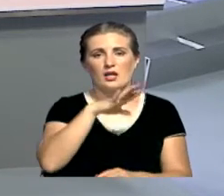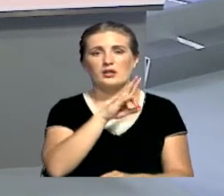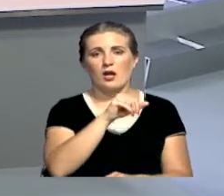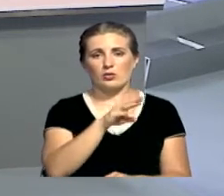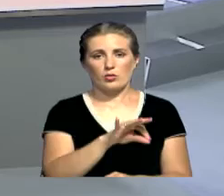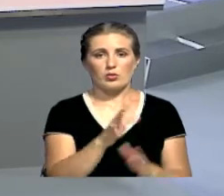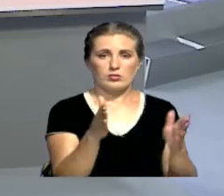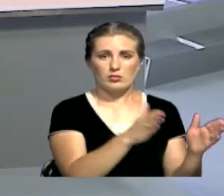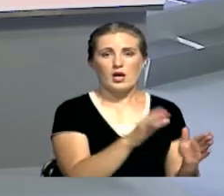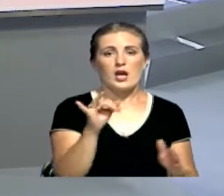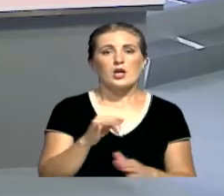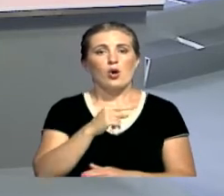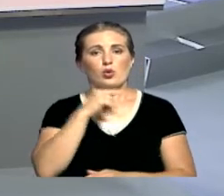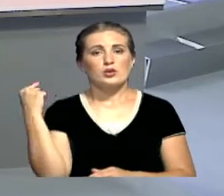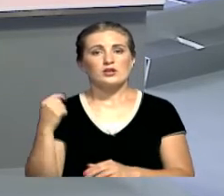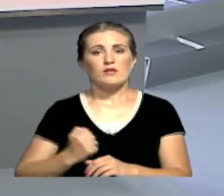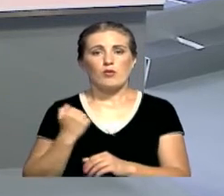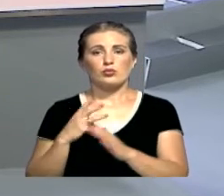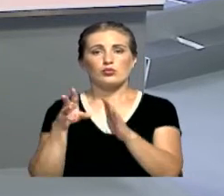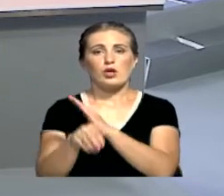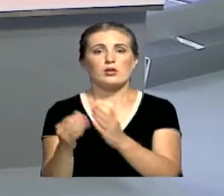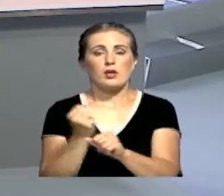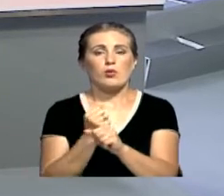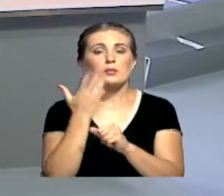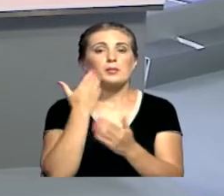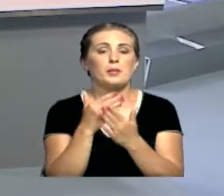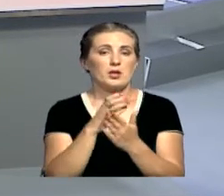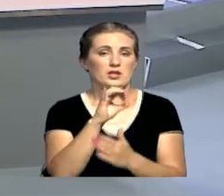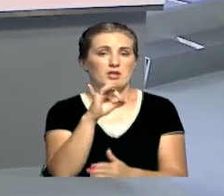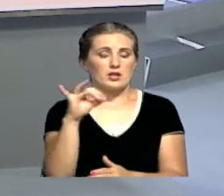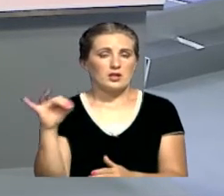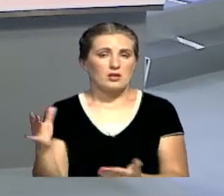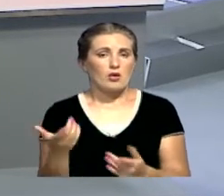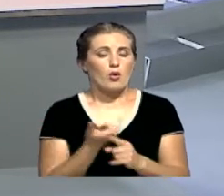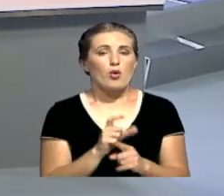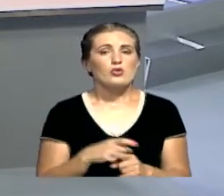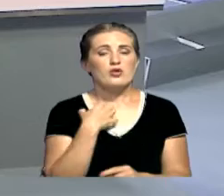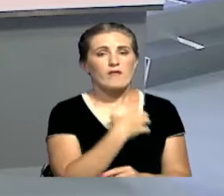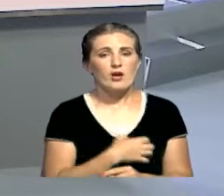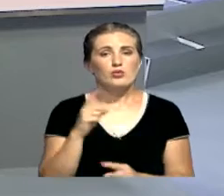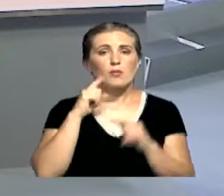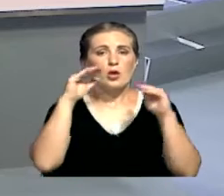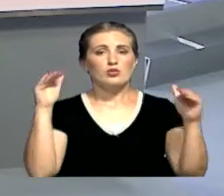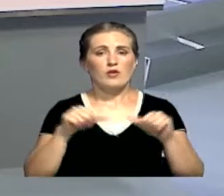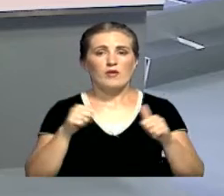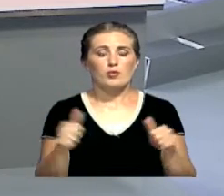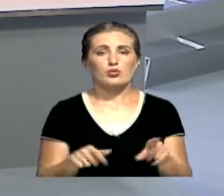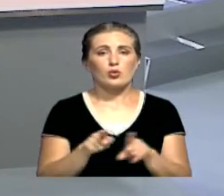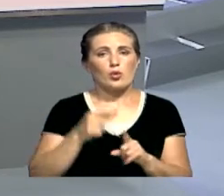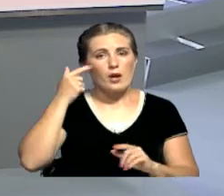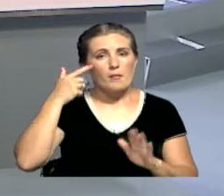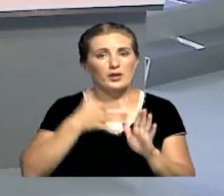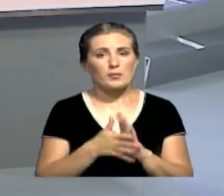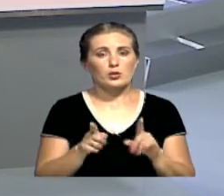российские войска включаются в работу на примере сирии поэтому сегодня очень важно что вот молодежи формируется такое понимание